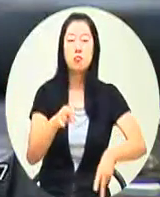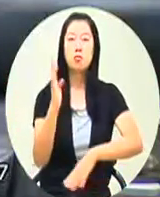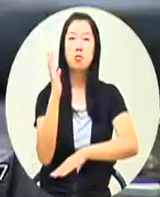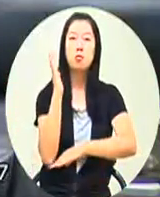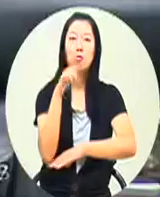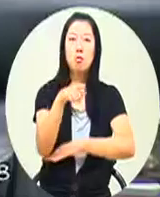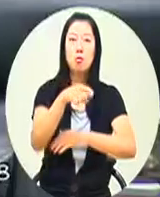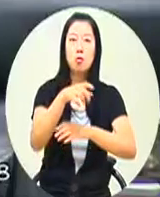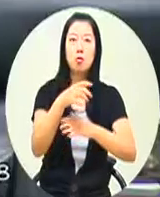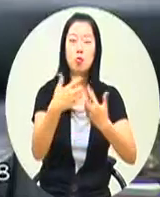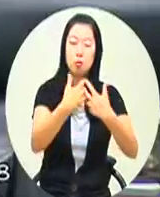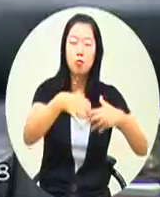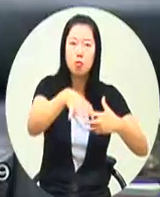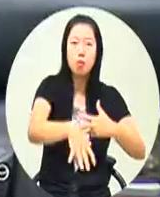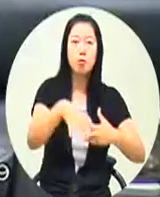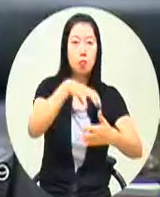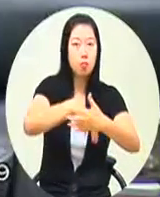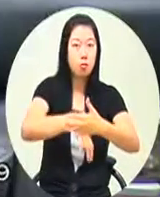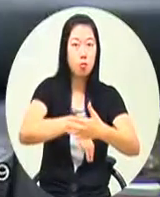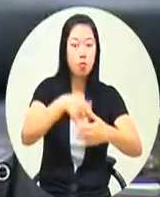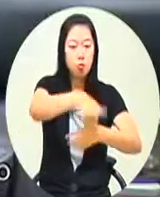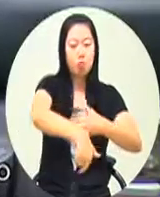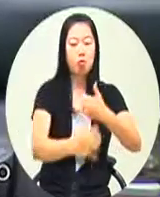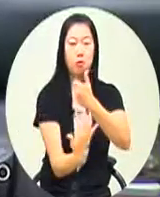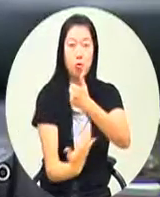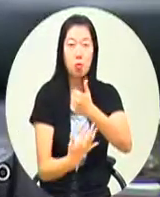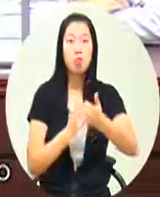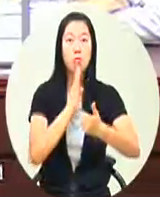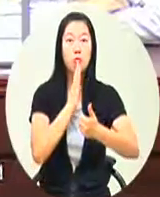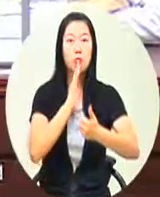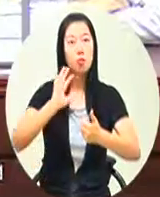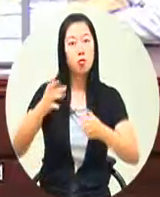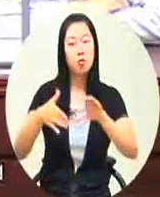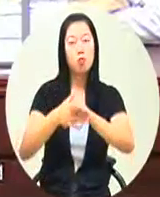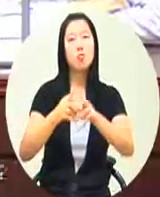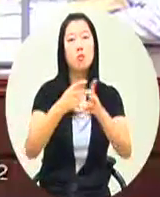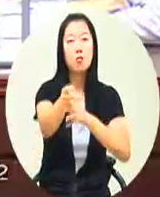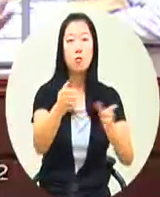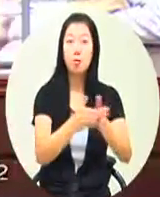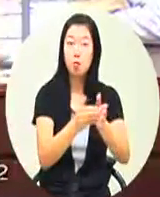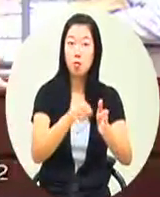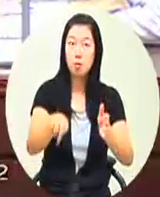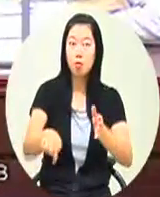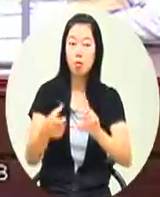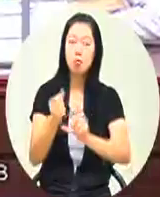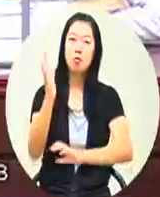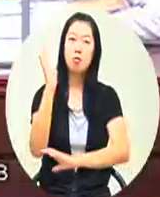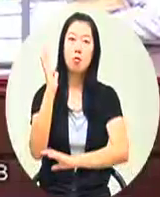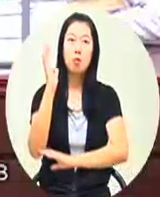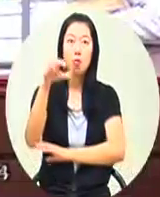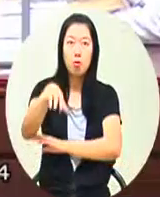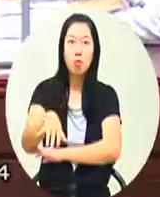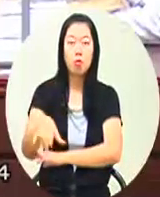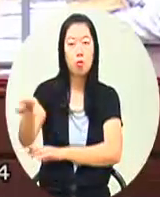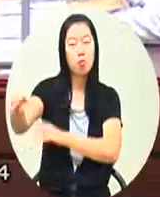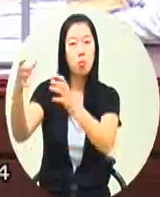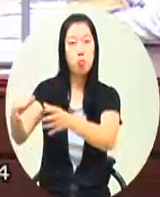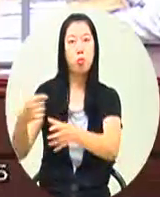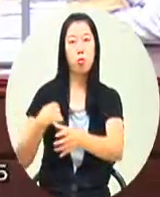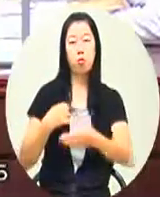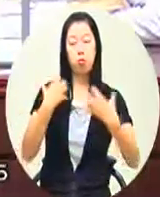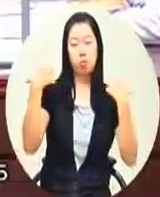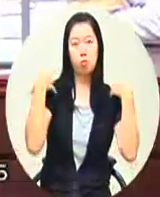机关里面的一个单 已经发文 附属单位啊。 对，他已经发文出去了。区公所，但是区公所办的会勘不是我办的。